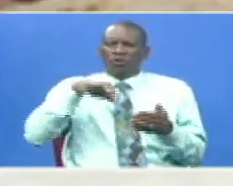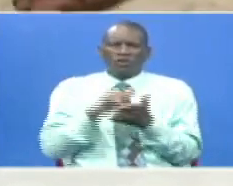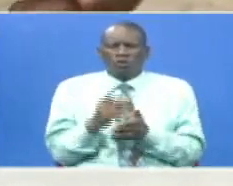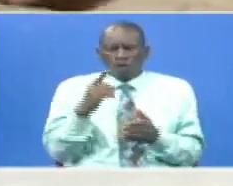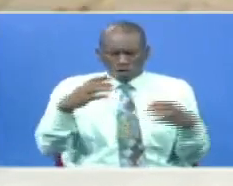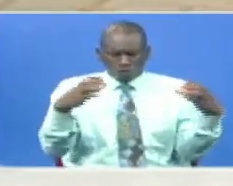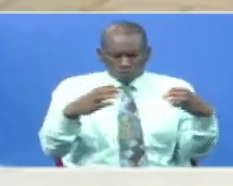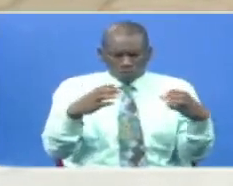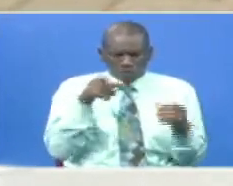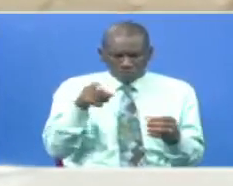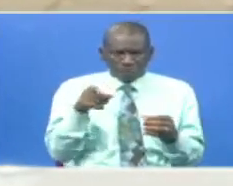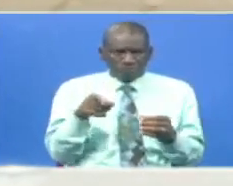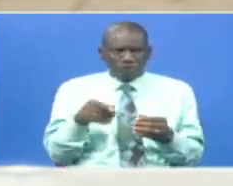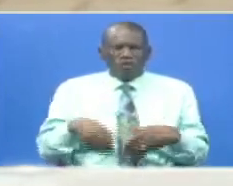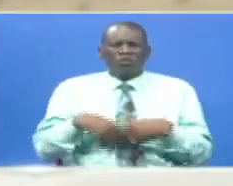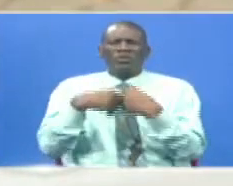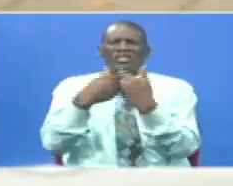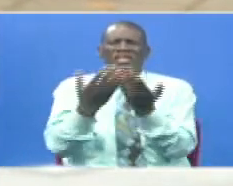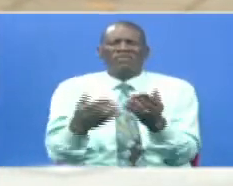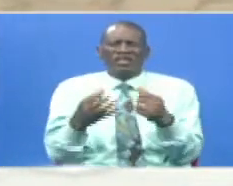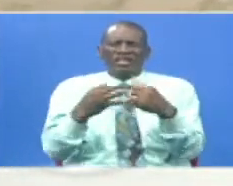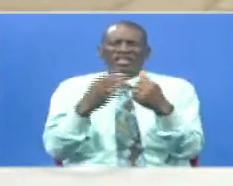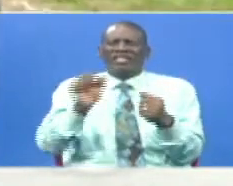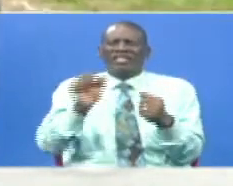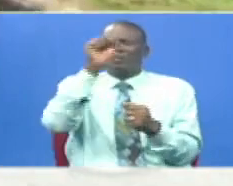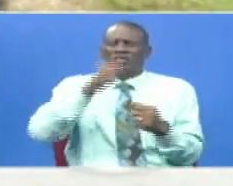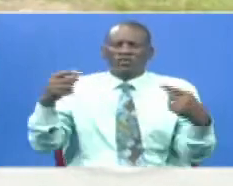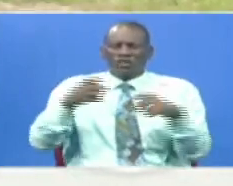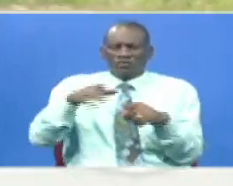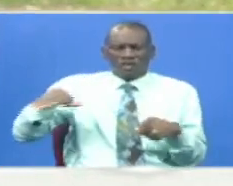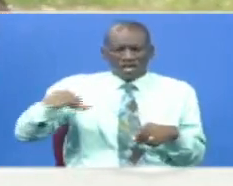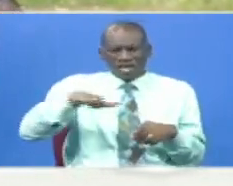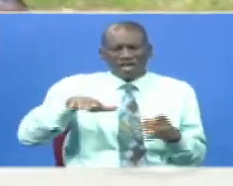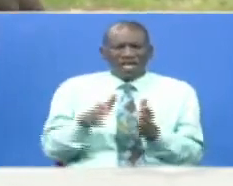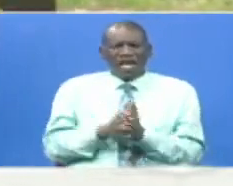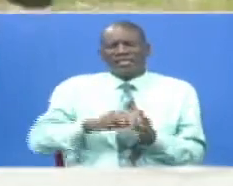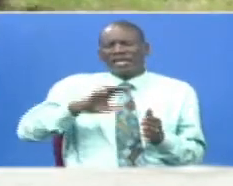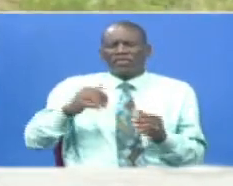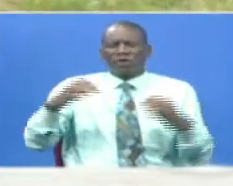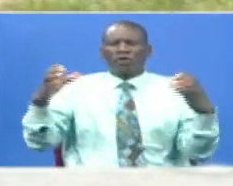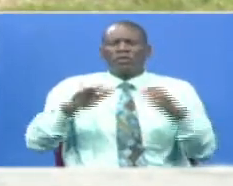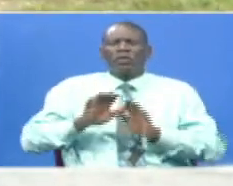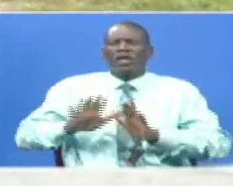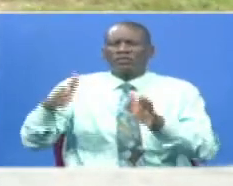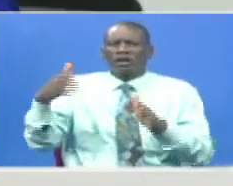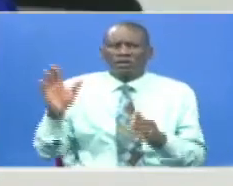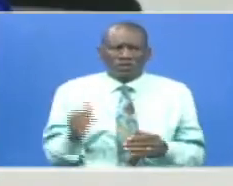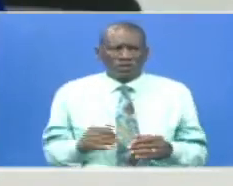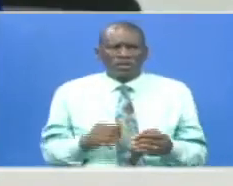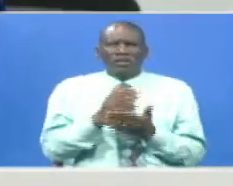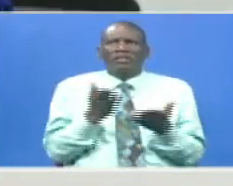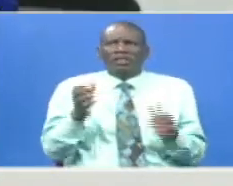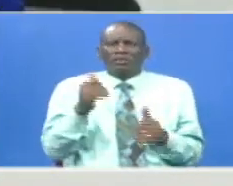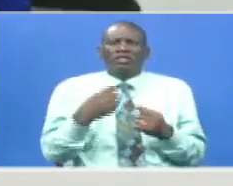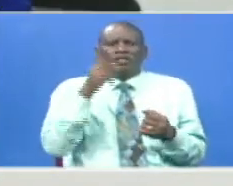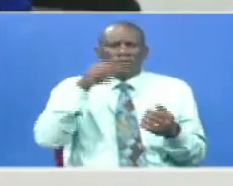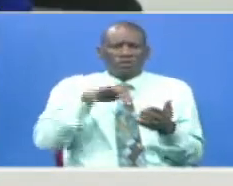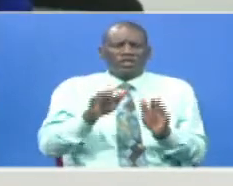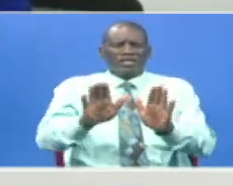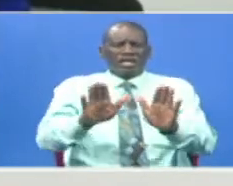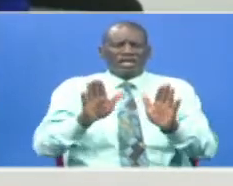ya kikabila ilipewa 80% ya maeneo, huku jamii zingine zikiachwa nje, jambo ambalo wanasema